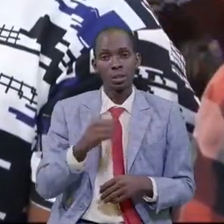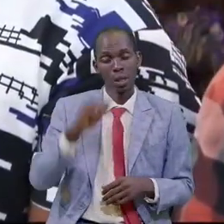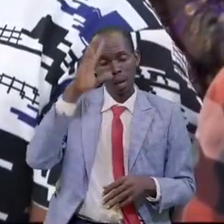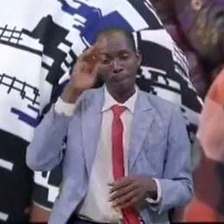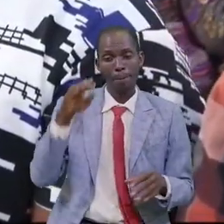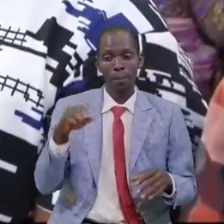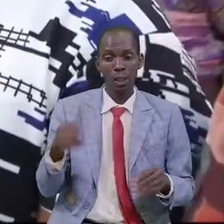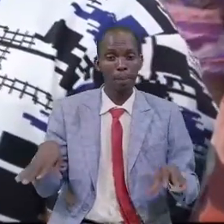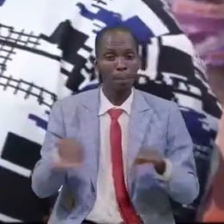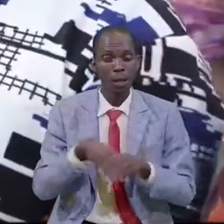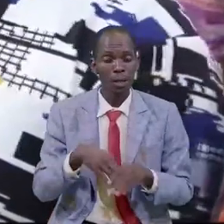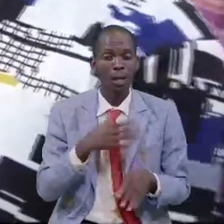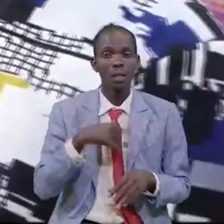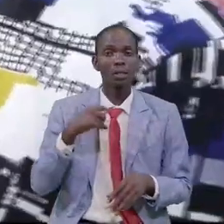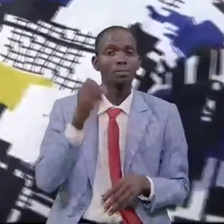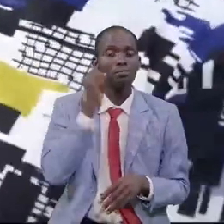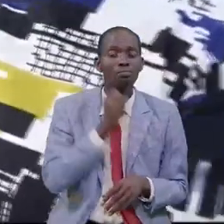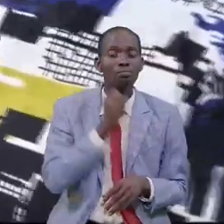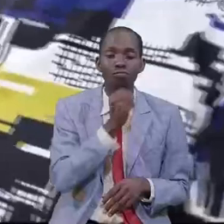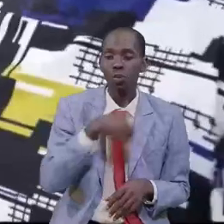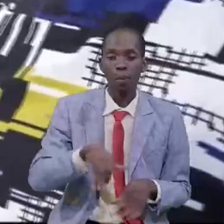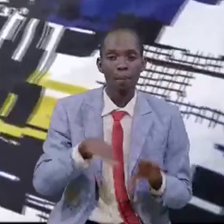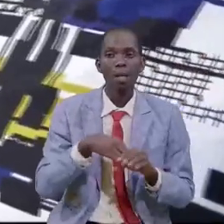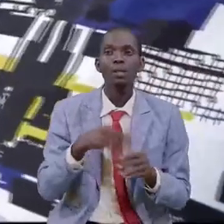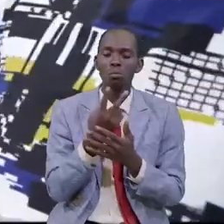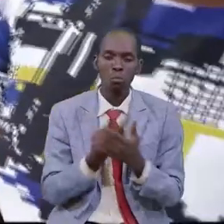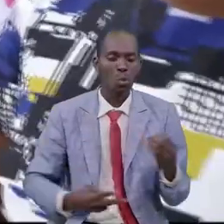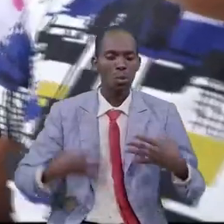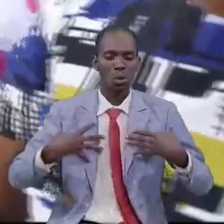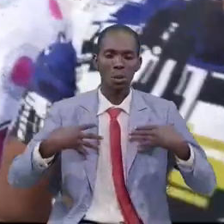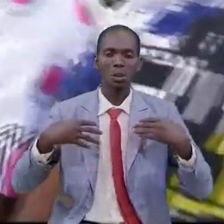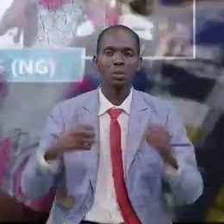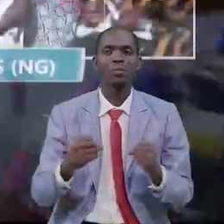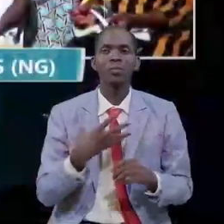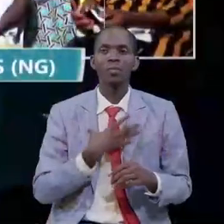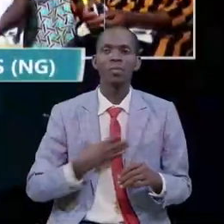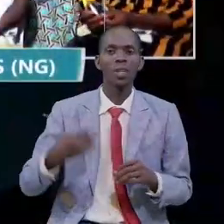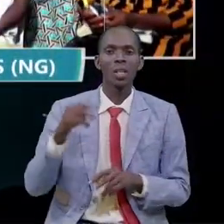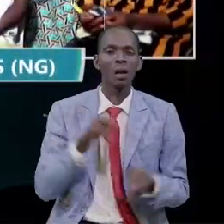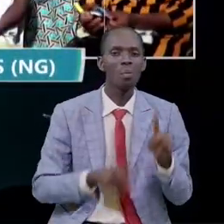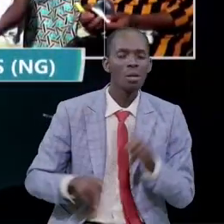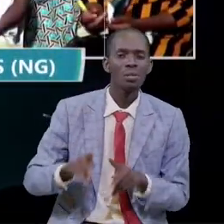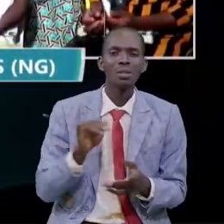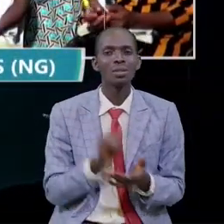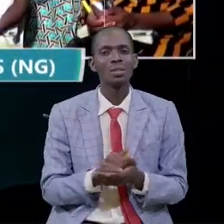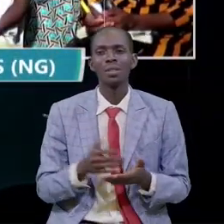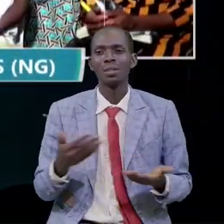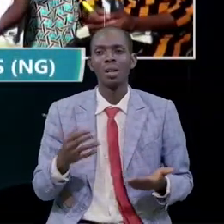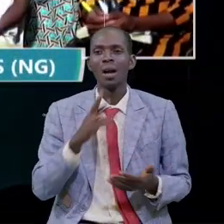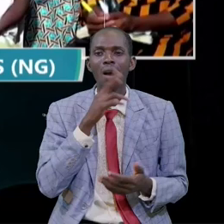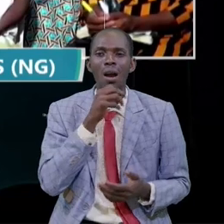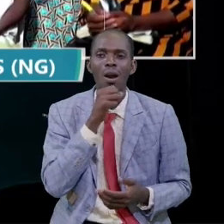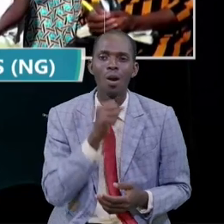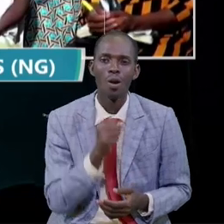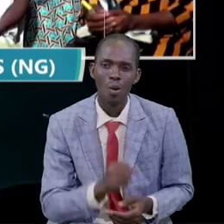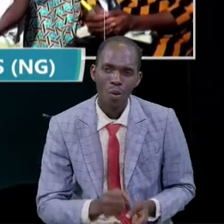they were healed. Les célibataires et les mariés étaient tous and the guéris. People that are, you know, they are aged, and we can even